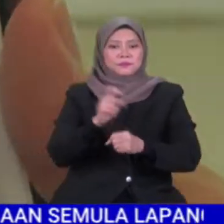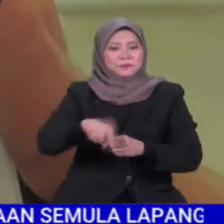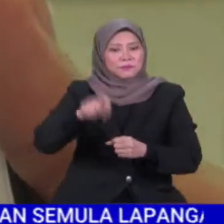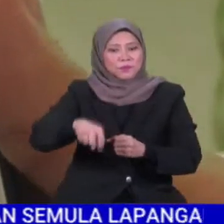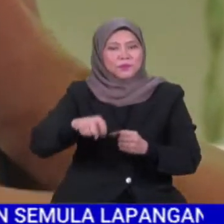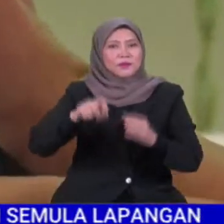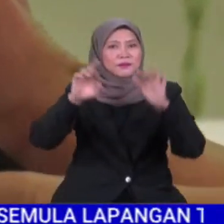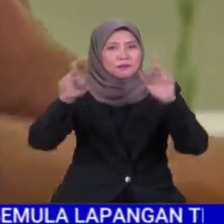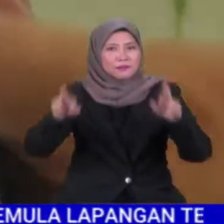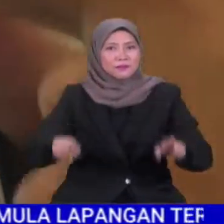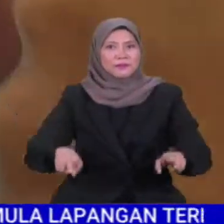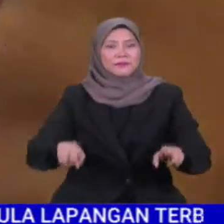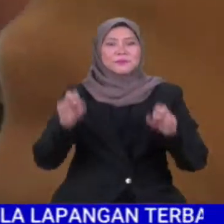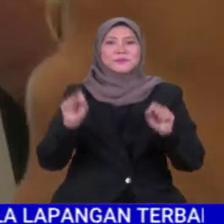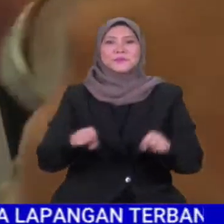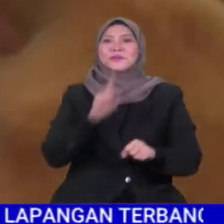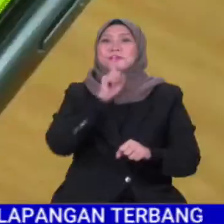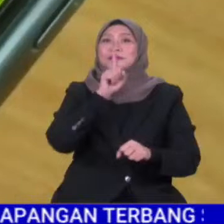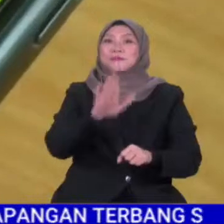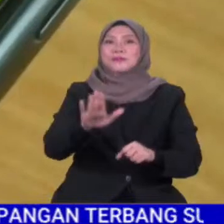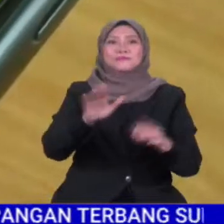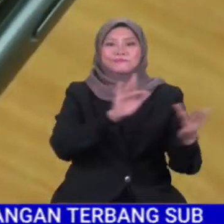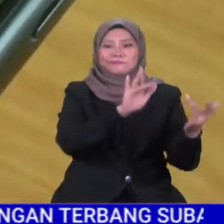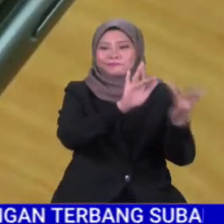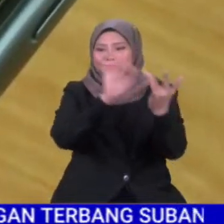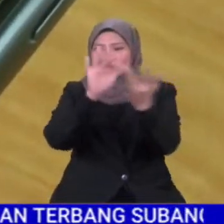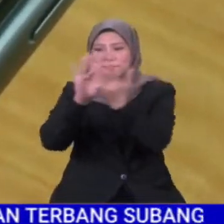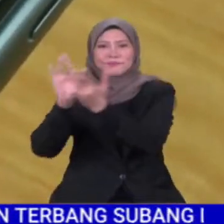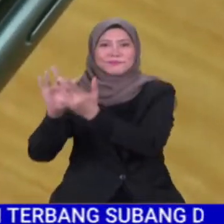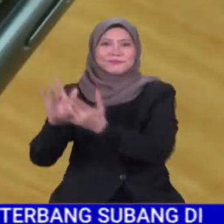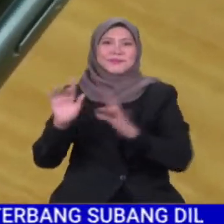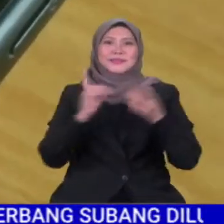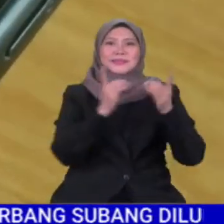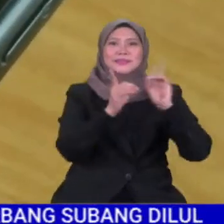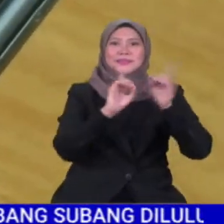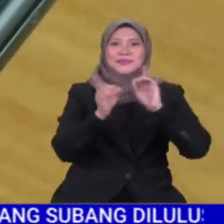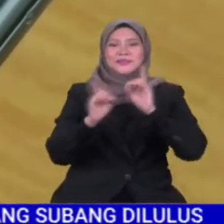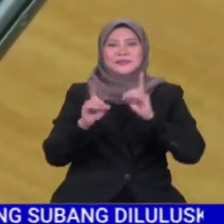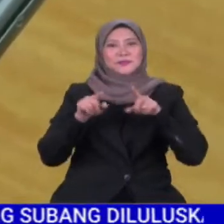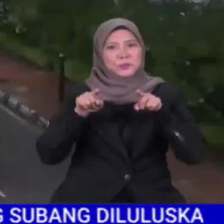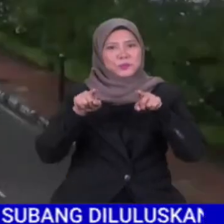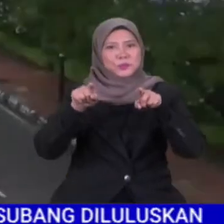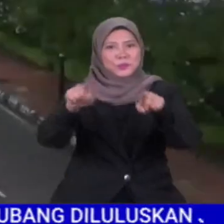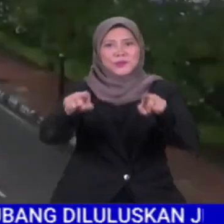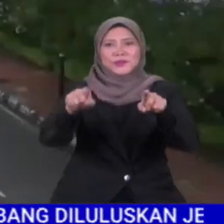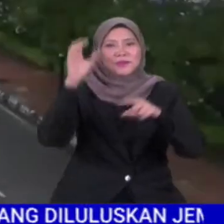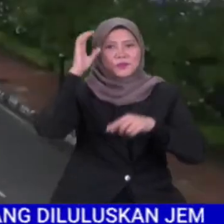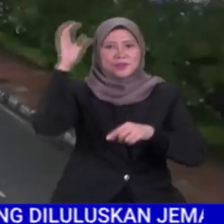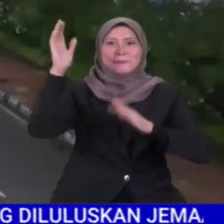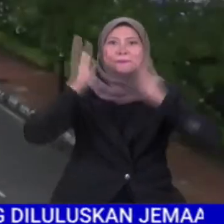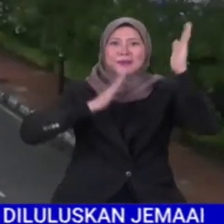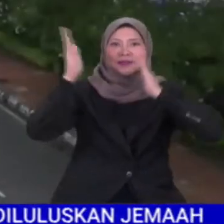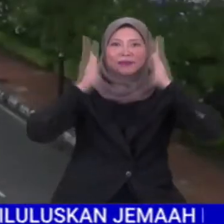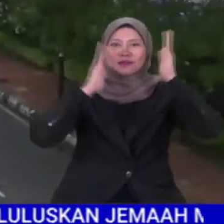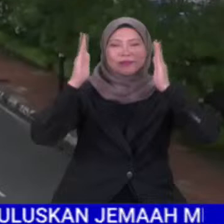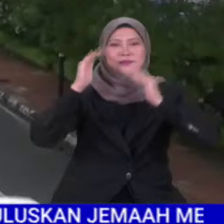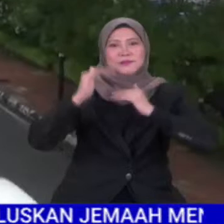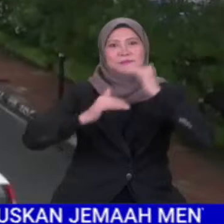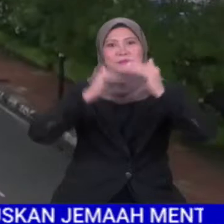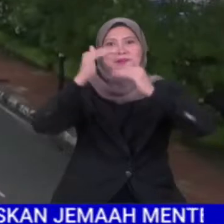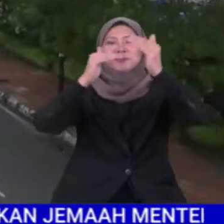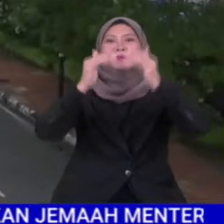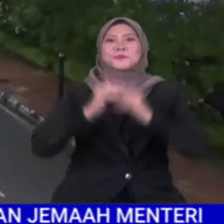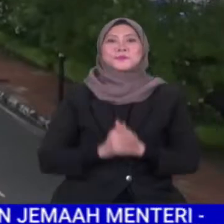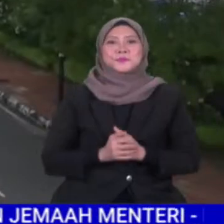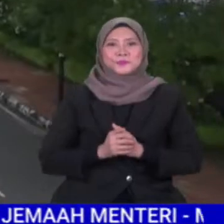keperluan rakyat, malah dapat menjamin kesaling hubungan digital yang lebih menyeluruh seiring dengan konsep Malaysia Madani.